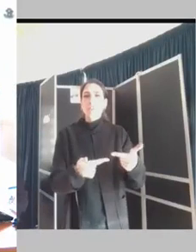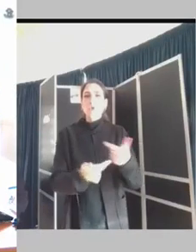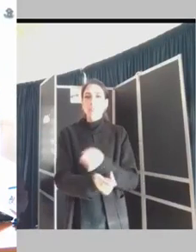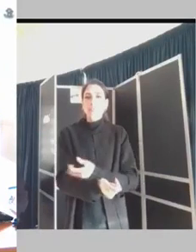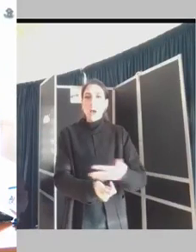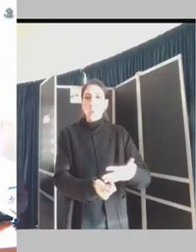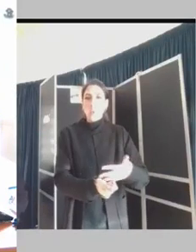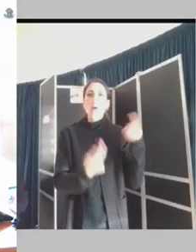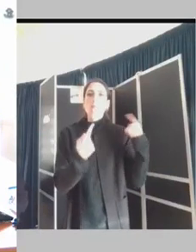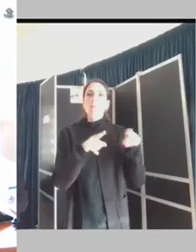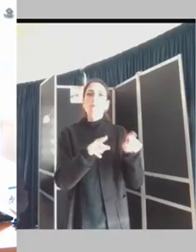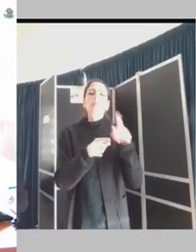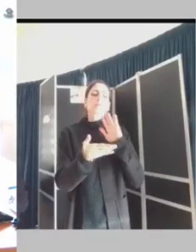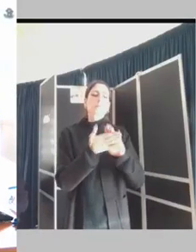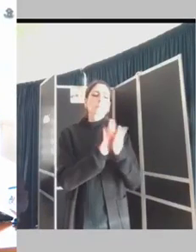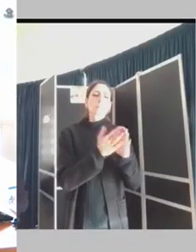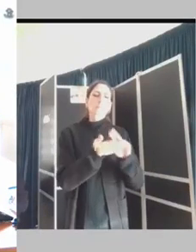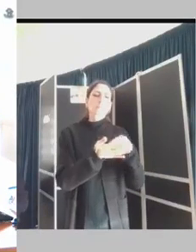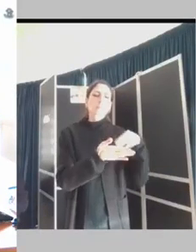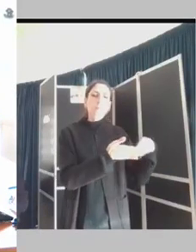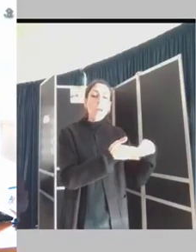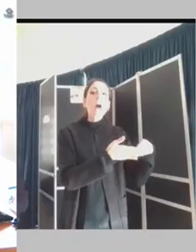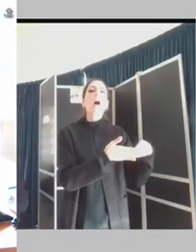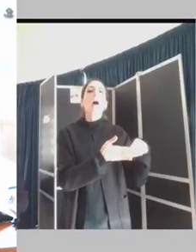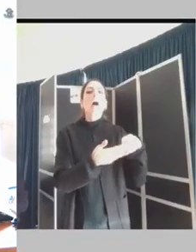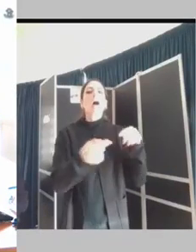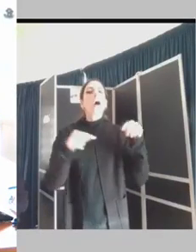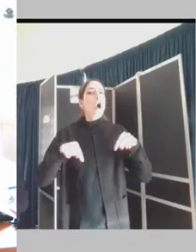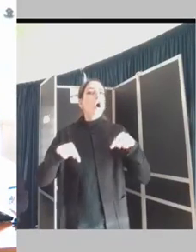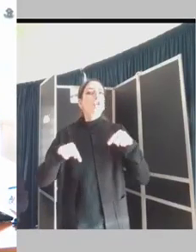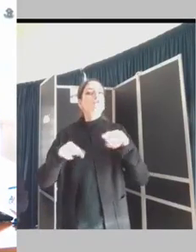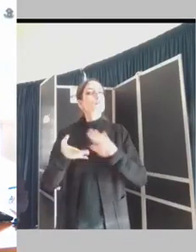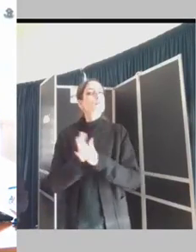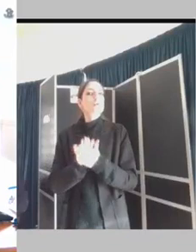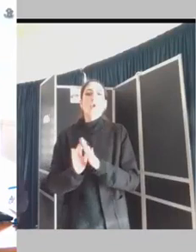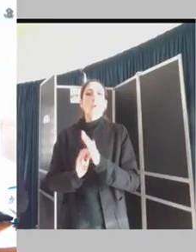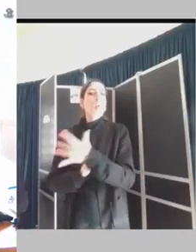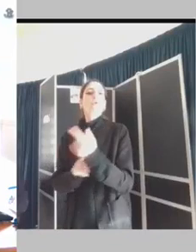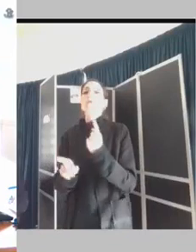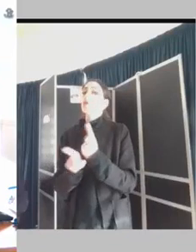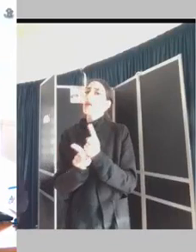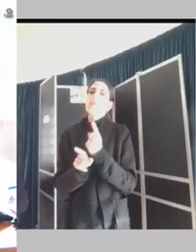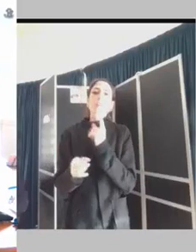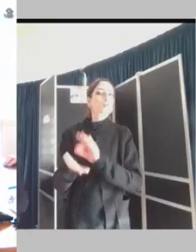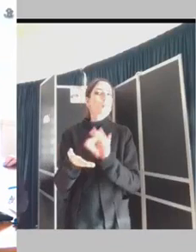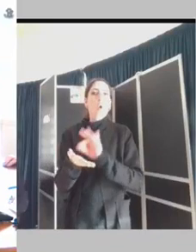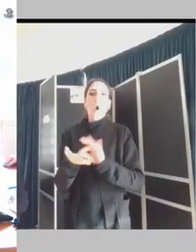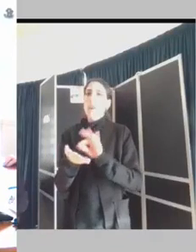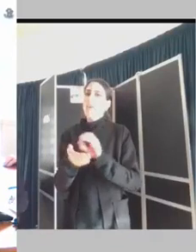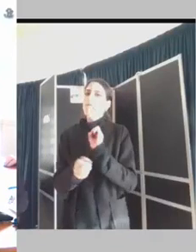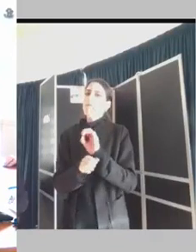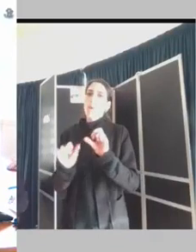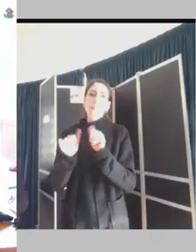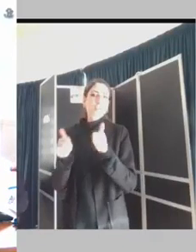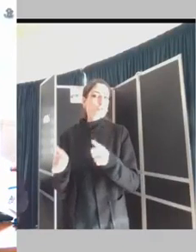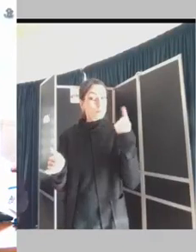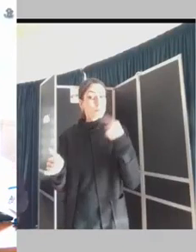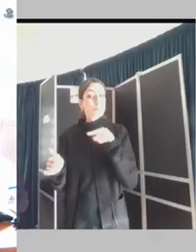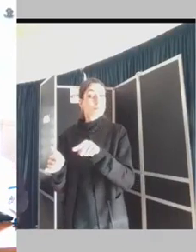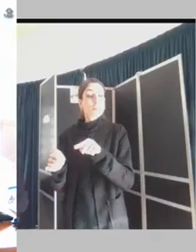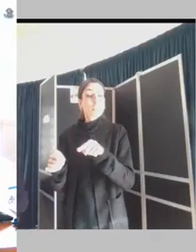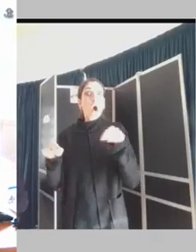scuole questa informazione così importante, e oggi tante associazioni hanno dichiarato la loro volontà di portare nelle